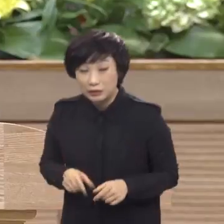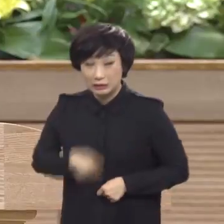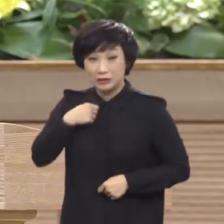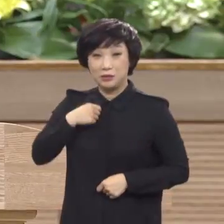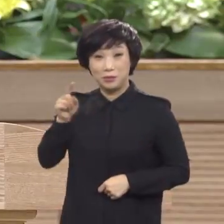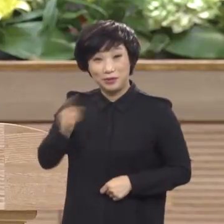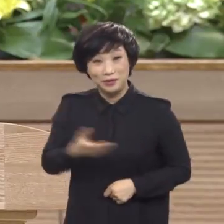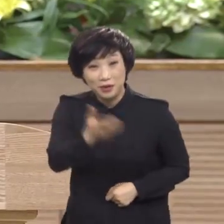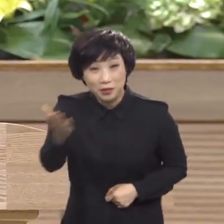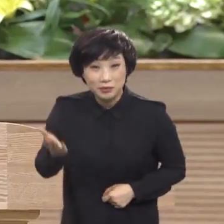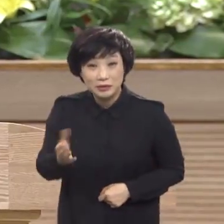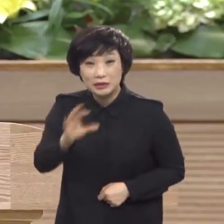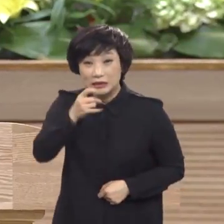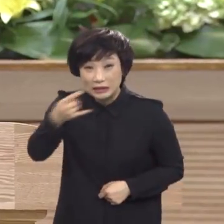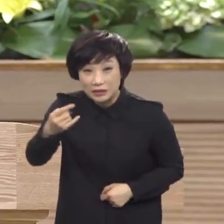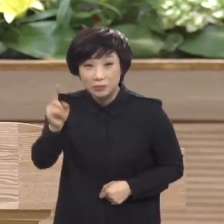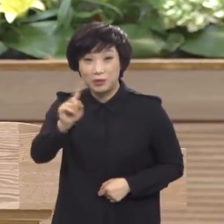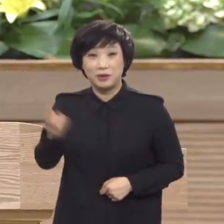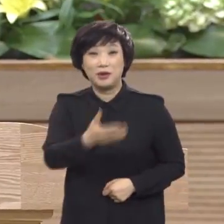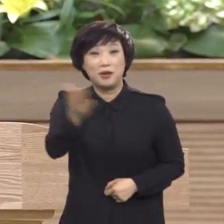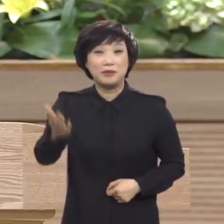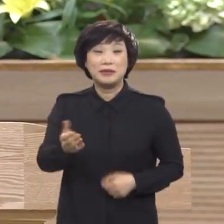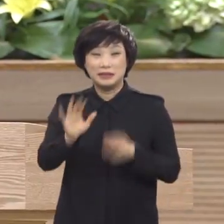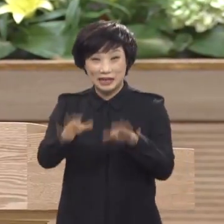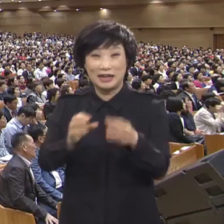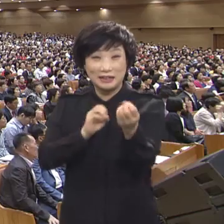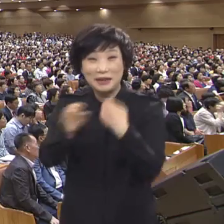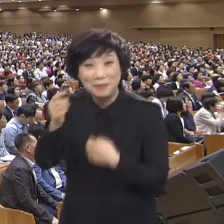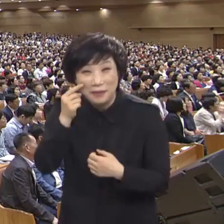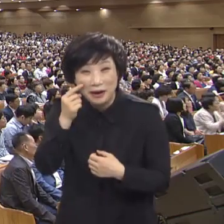의가 뭐요? 의가 시작.